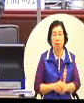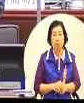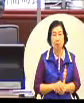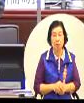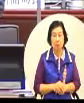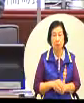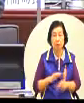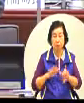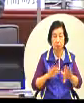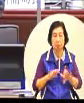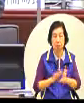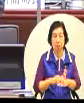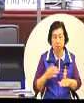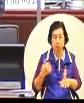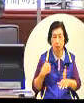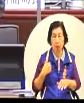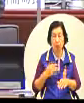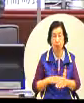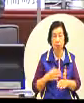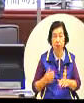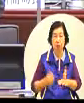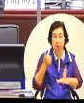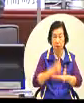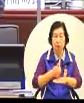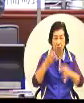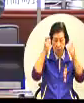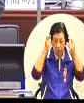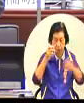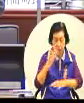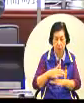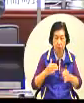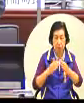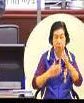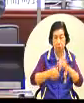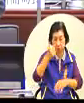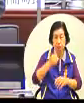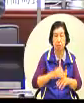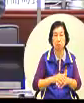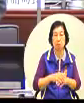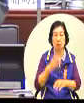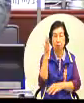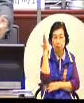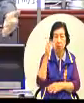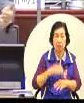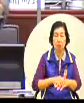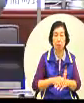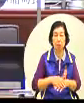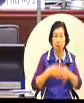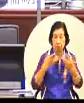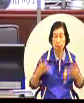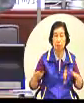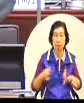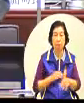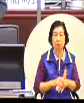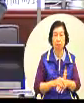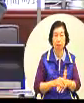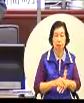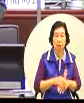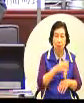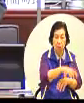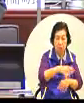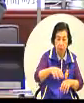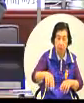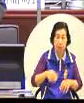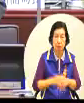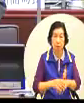今天我担任高雄市长，高雄的市政多如牛毛，好多各区不同